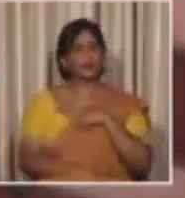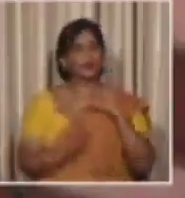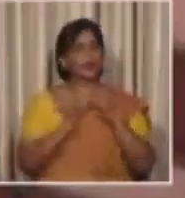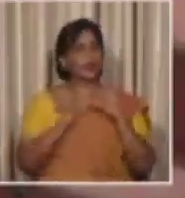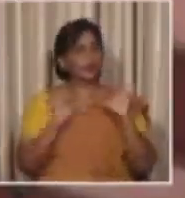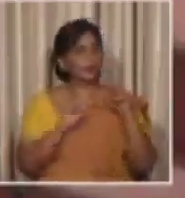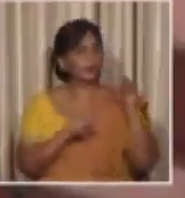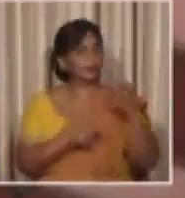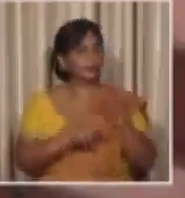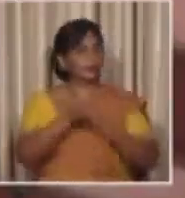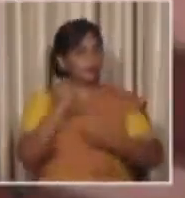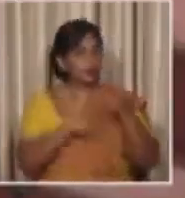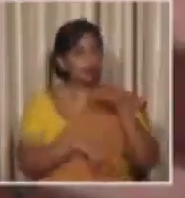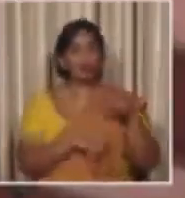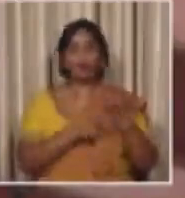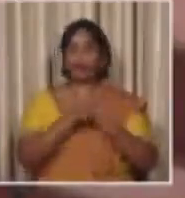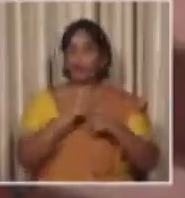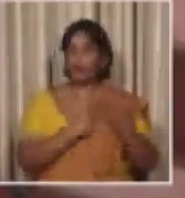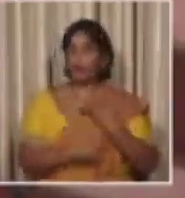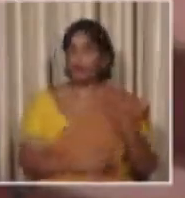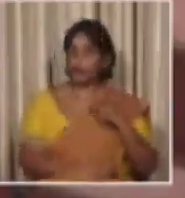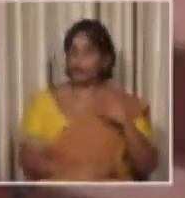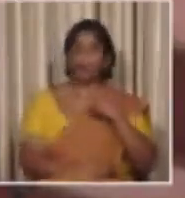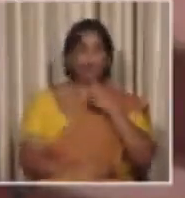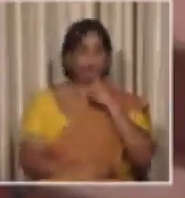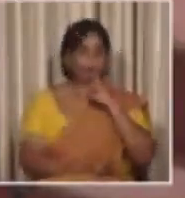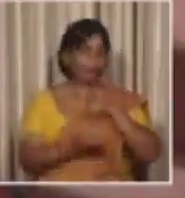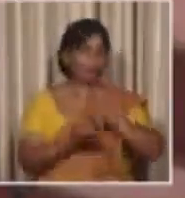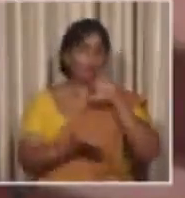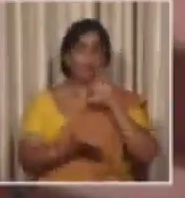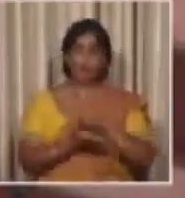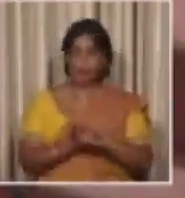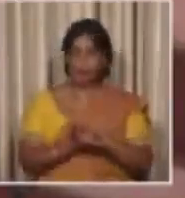රක්ෂණ සංස්ථා විකිණීමේදී විකිණීමට නොහැකි විටක අධිකරණයෙන් තීරණයක්